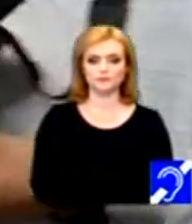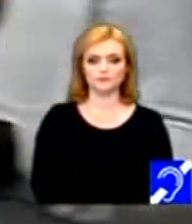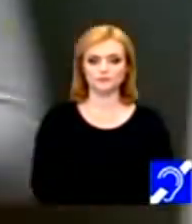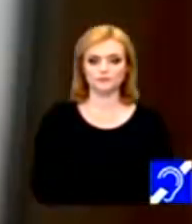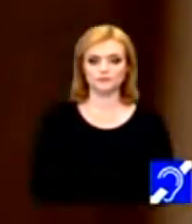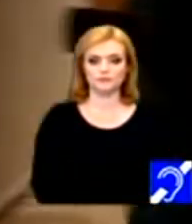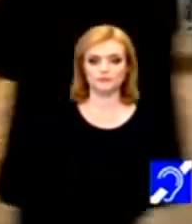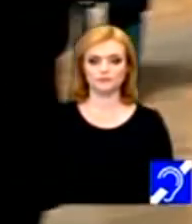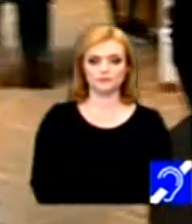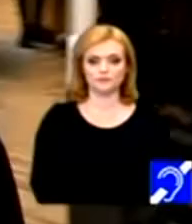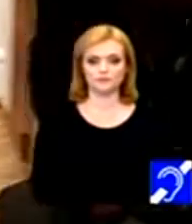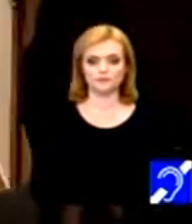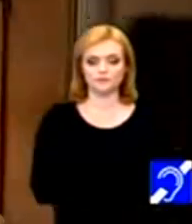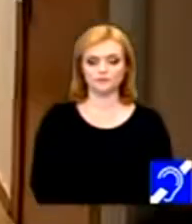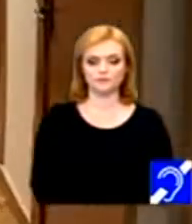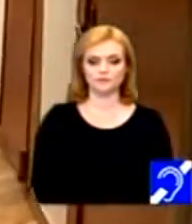trăiți!